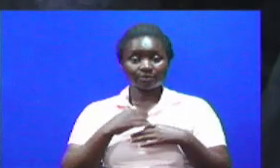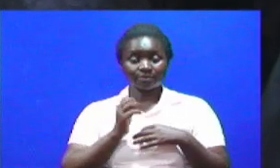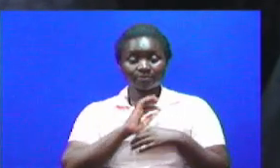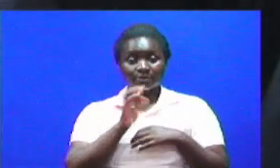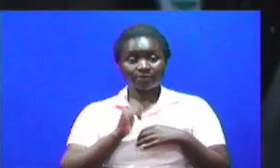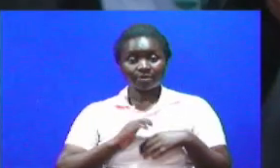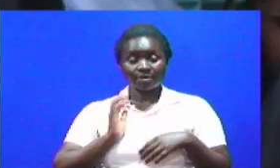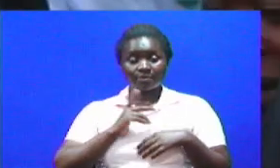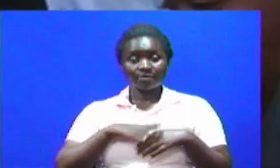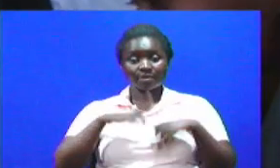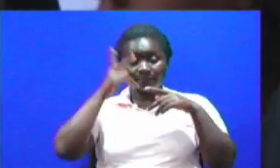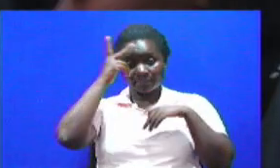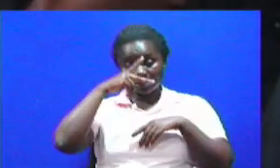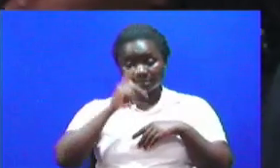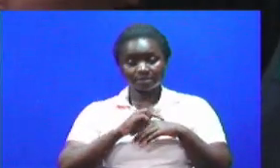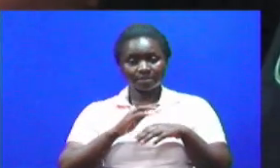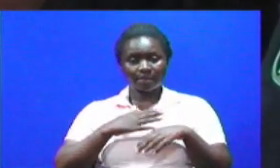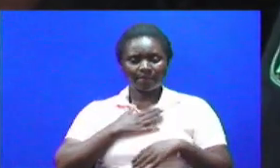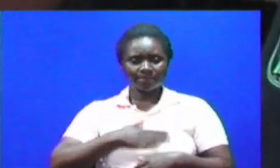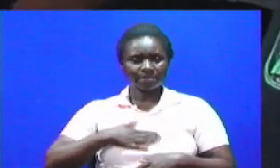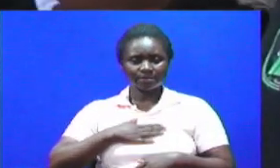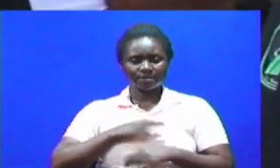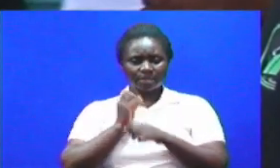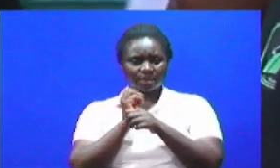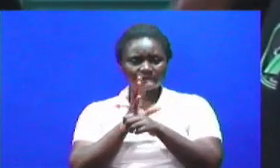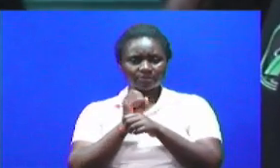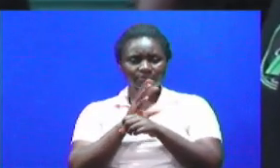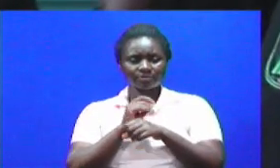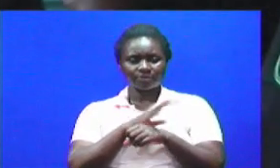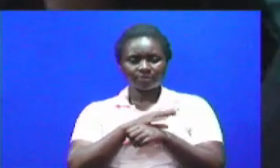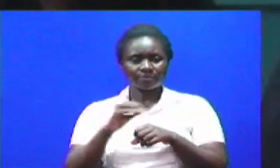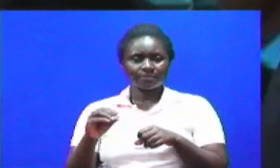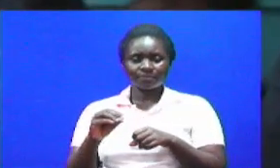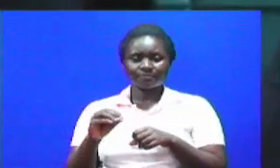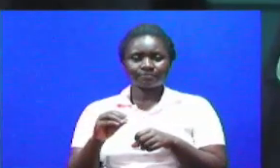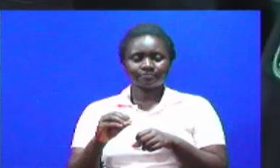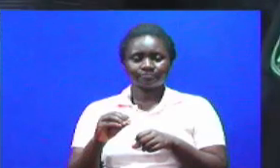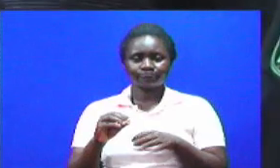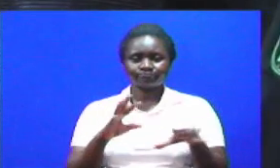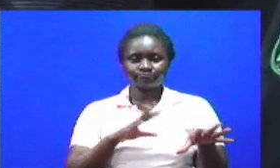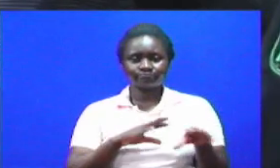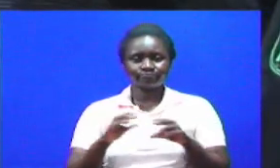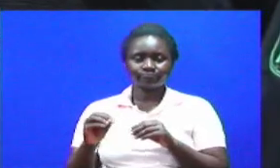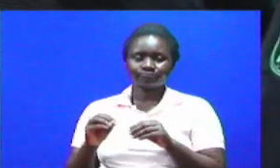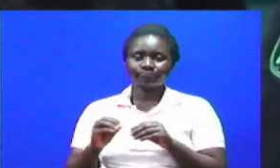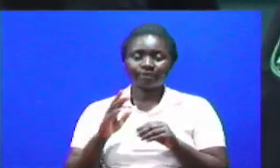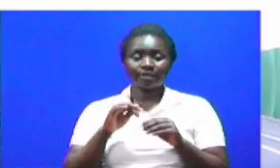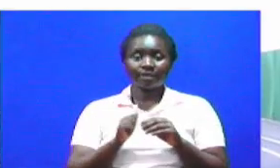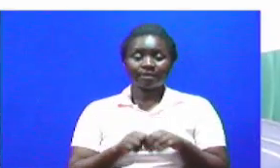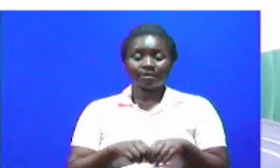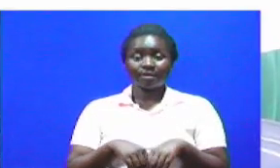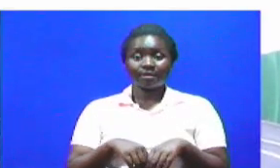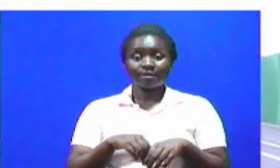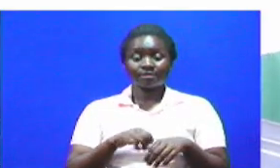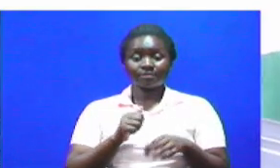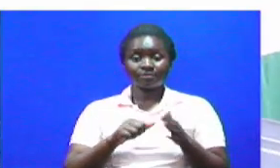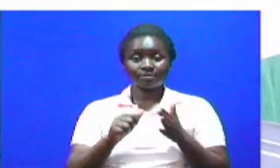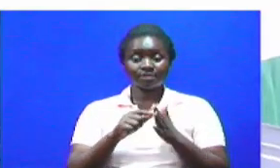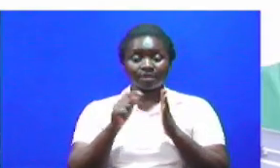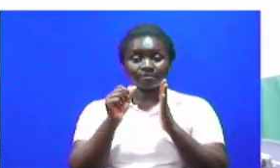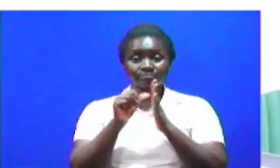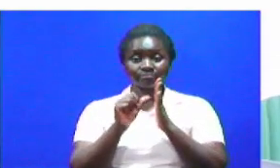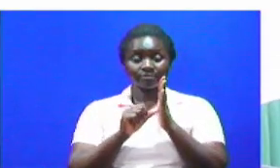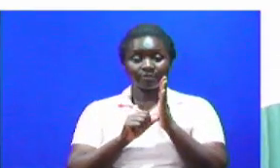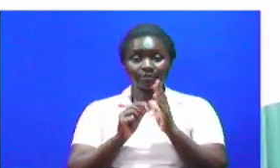bible kamora anje mobadi baisi ekaraba rude giribare zeskiabo bachiye chingaki